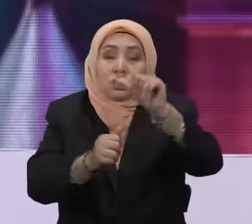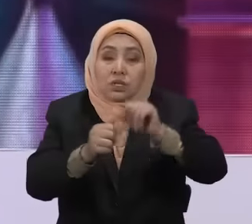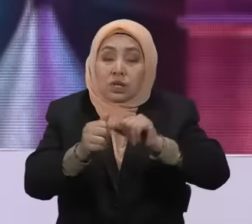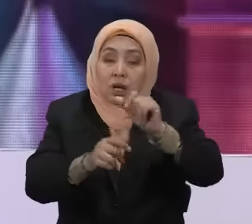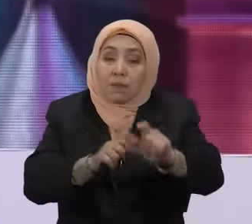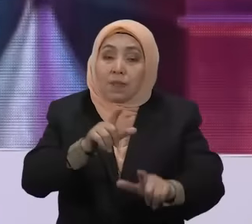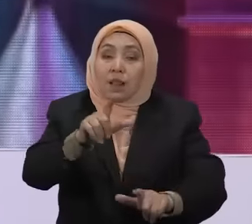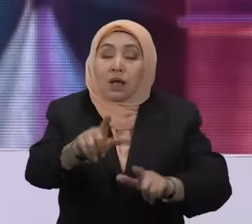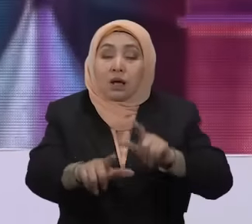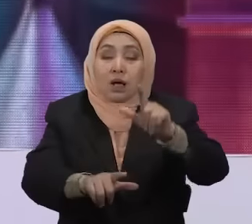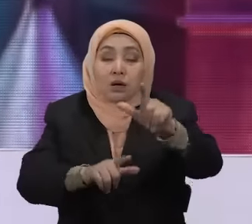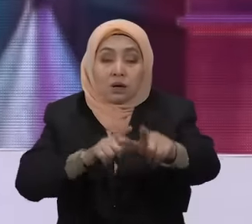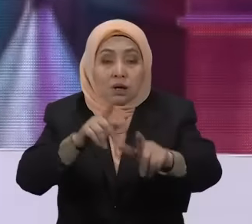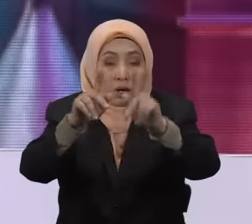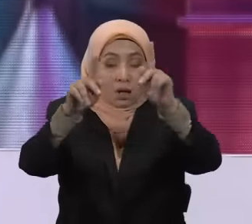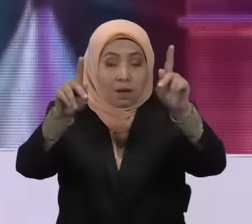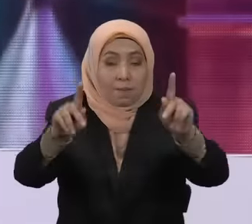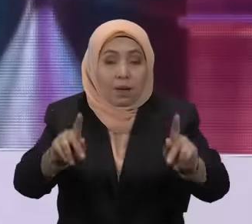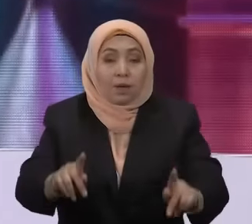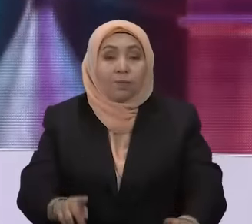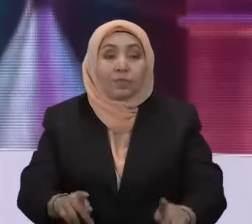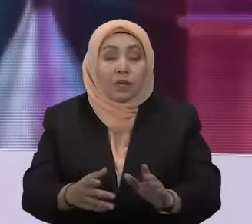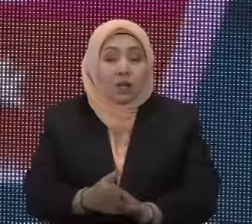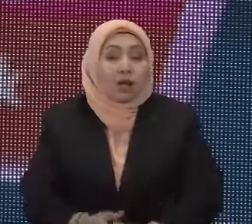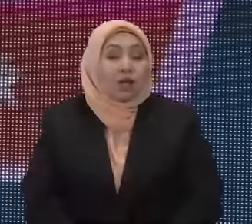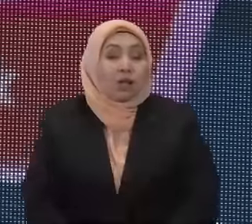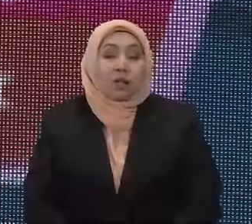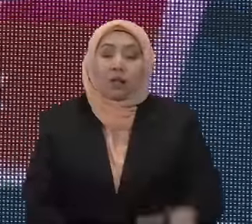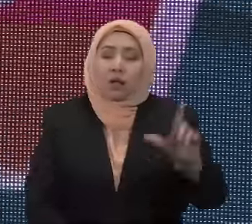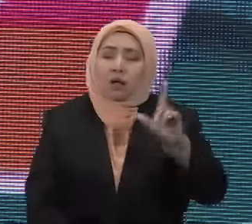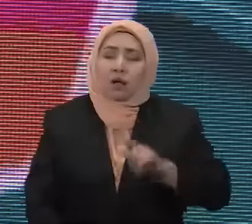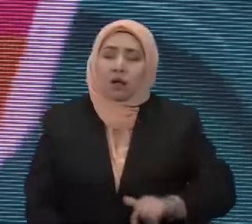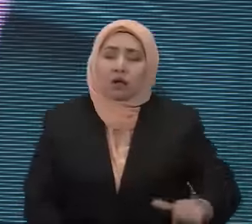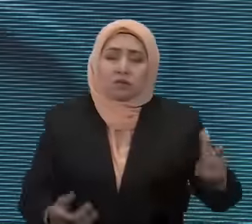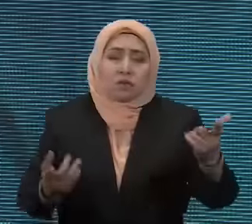setiap langkahku ke Ka'bah. Labbaik